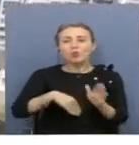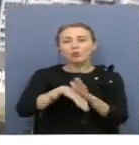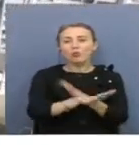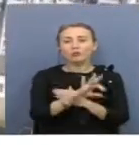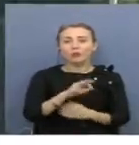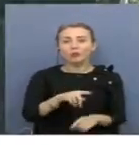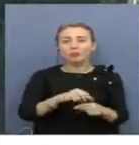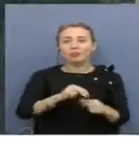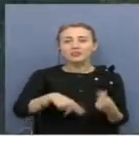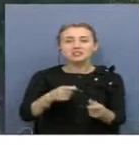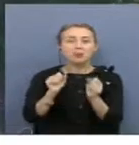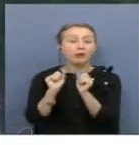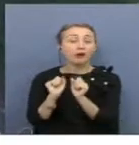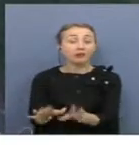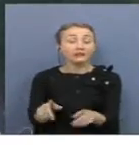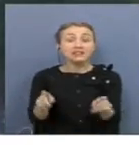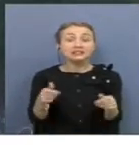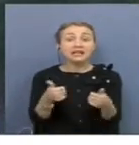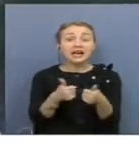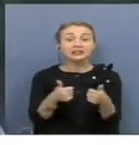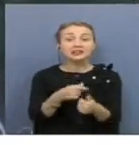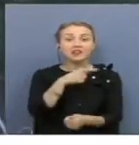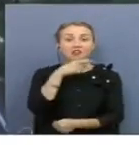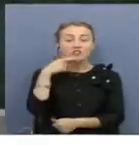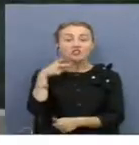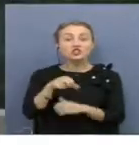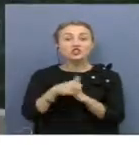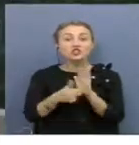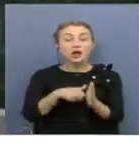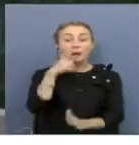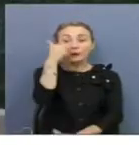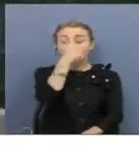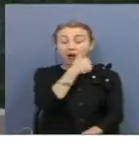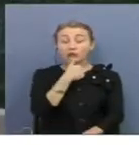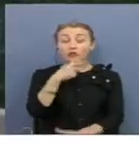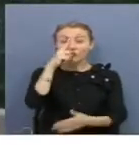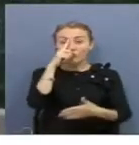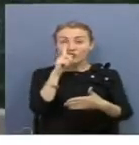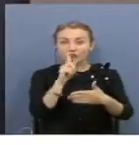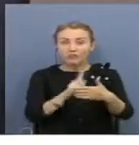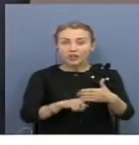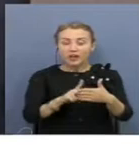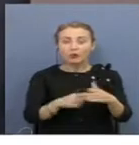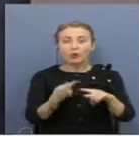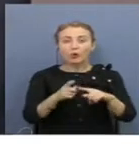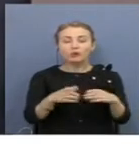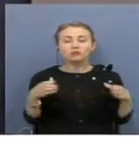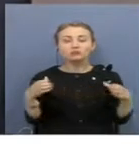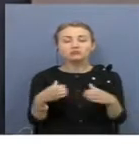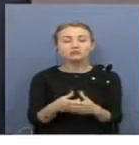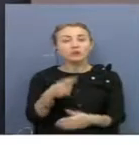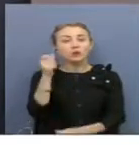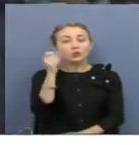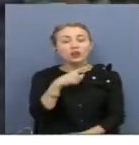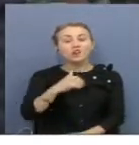Ресейде ел билігі ЕГВА куәгерлерінің сенімін экстремистік деп мойындап, жоғарғы сот федерация аумағында олардың қызметіне тыйым